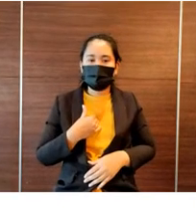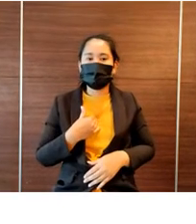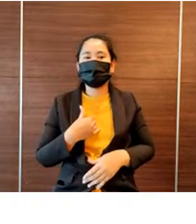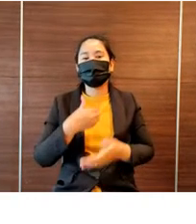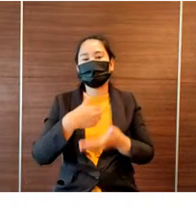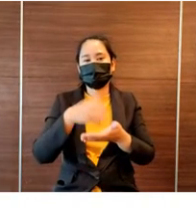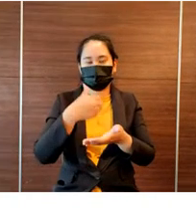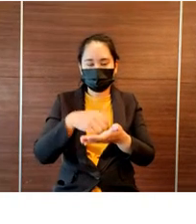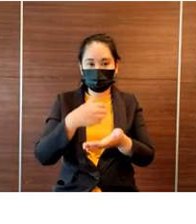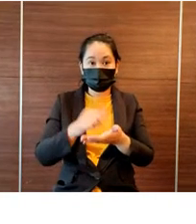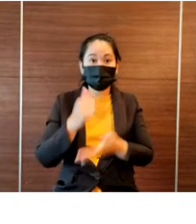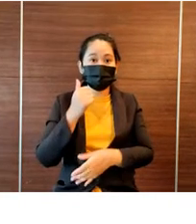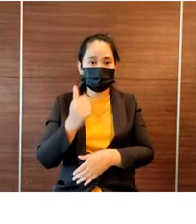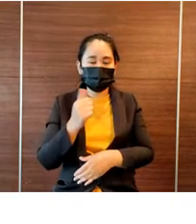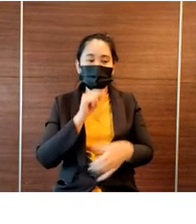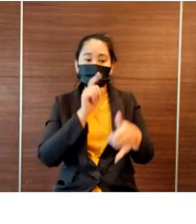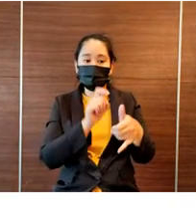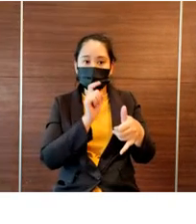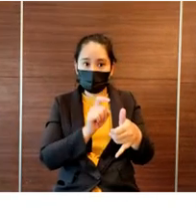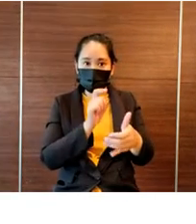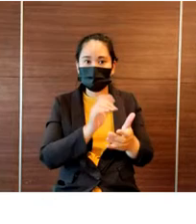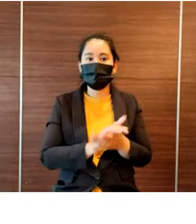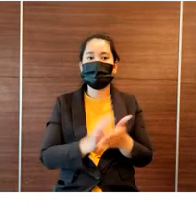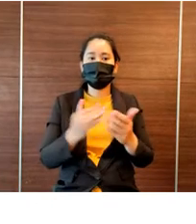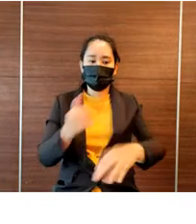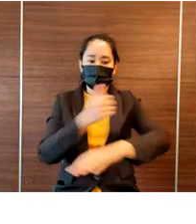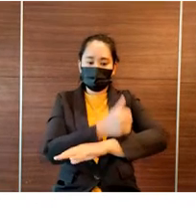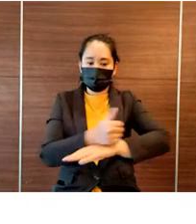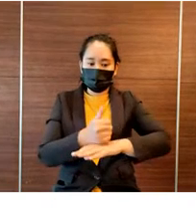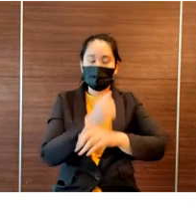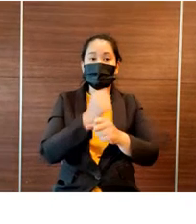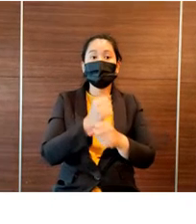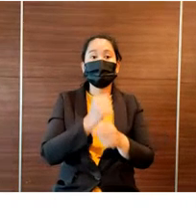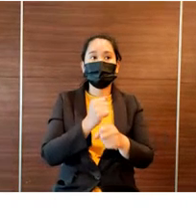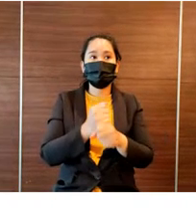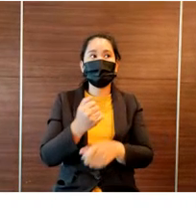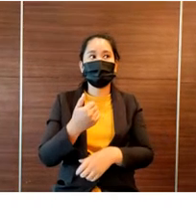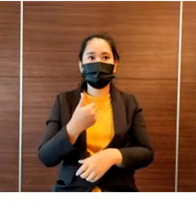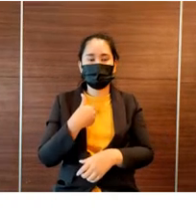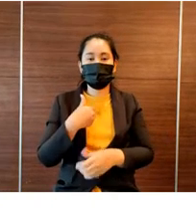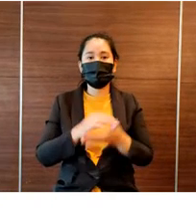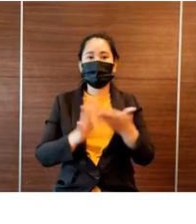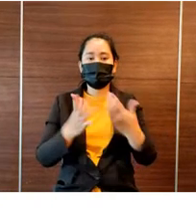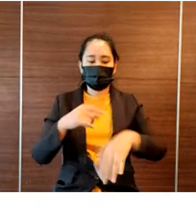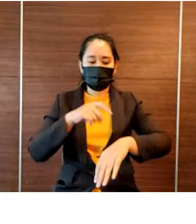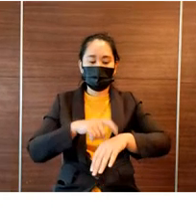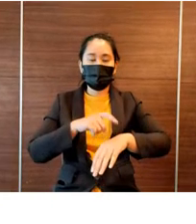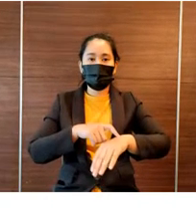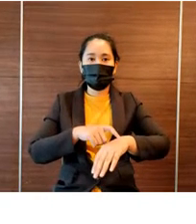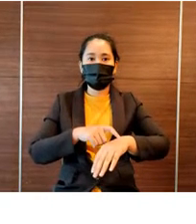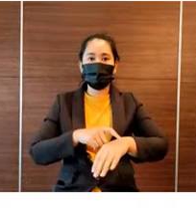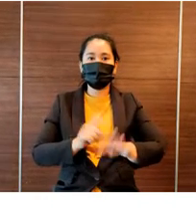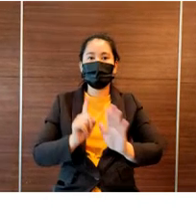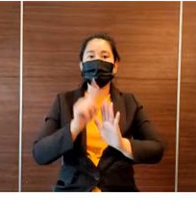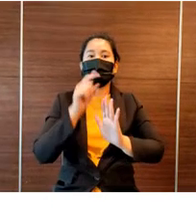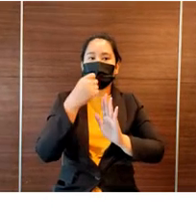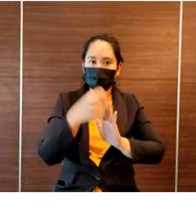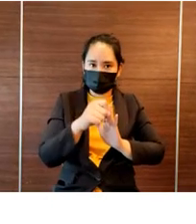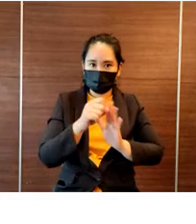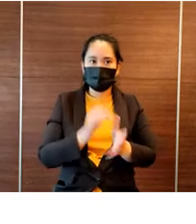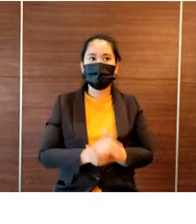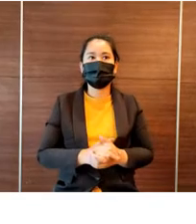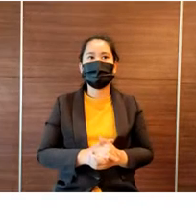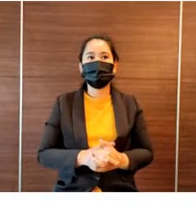นะคะก็หลายๆท่านบนที่นี้ทำงานมาก่อนชิดนะคะแล้วก็ขออนุญาตเรามีเวลาคนละ10นาทีในเบื้องต้น